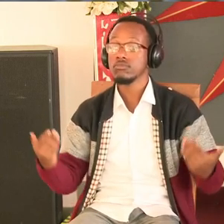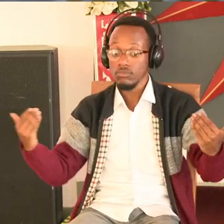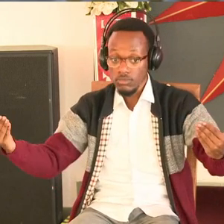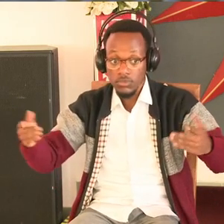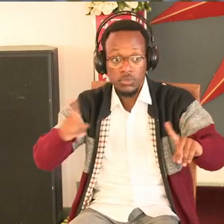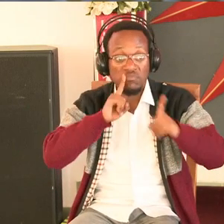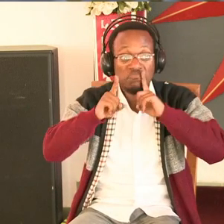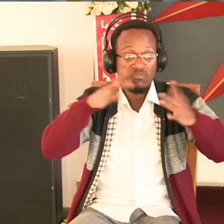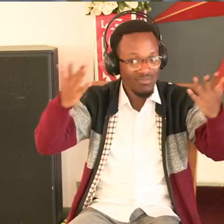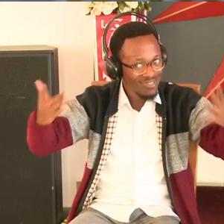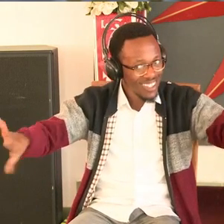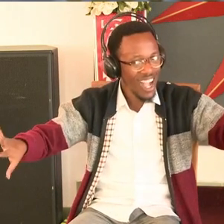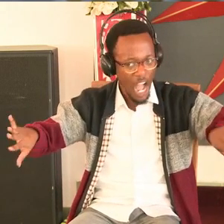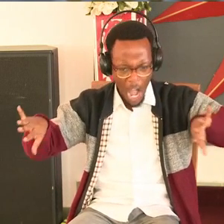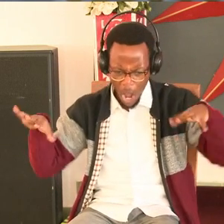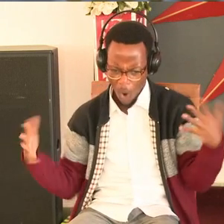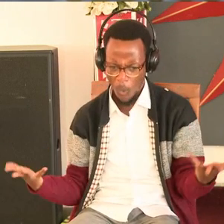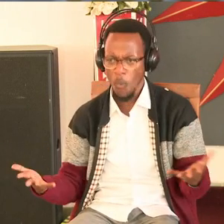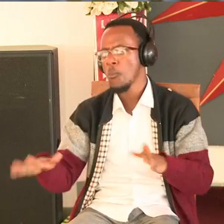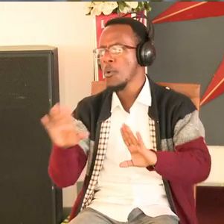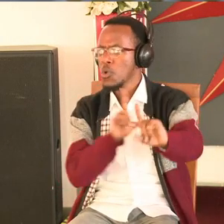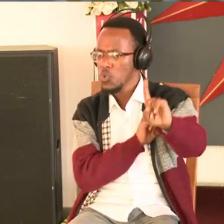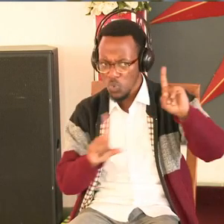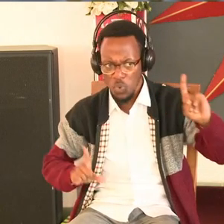avait d'abord été soucieux